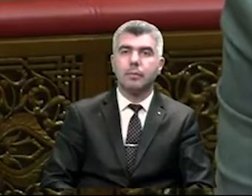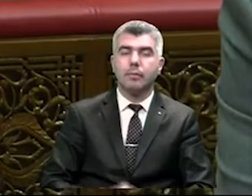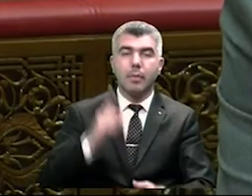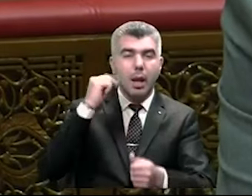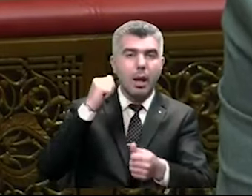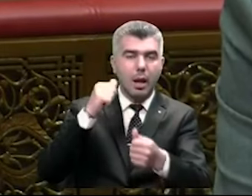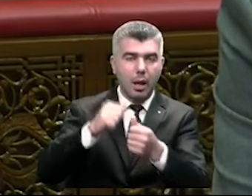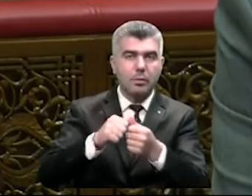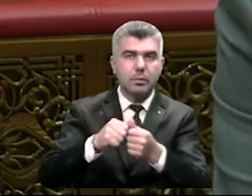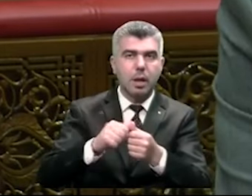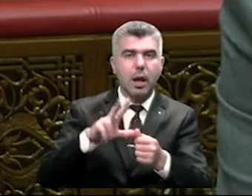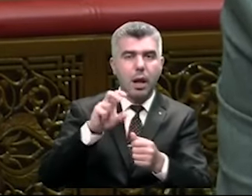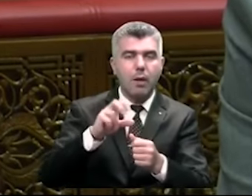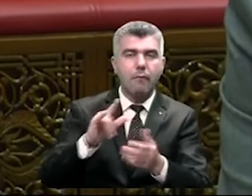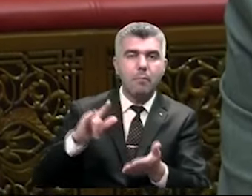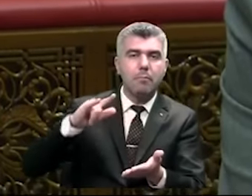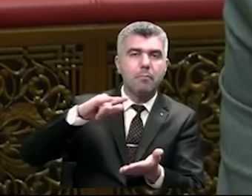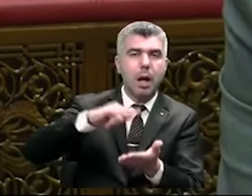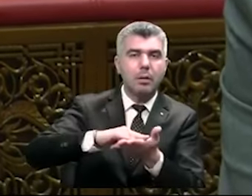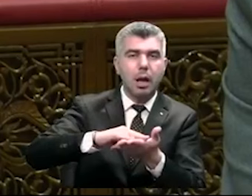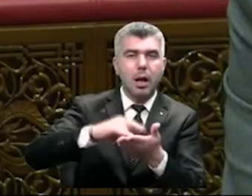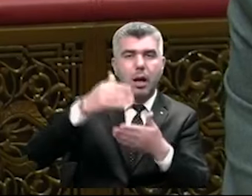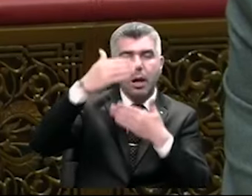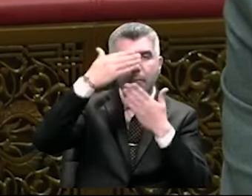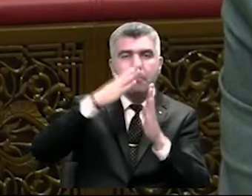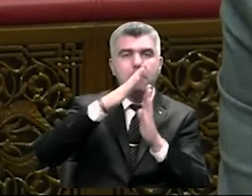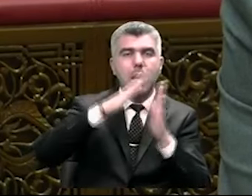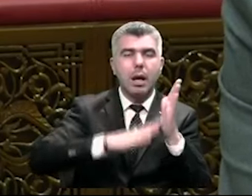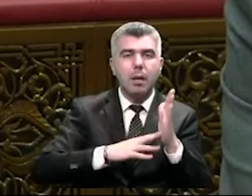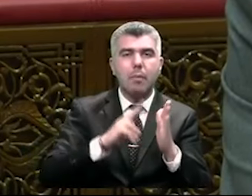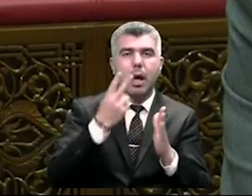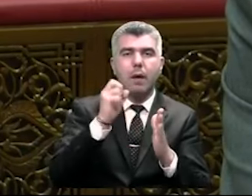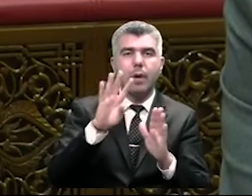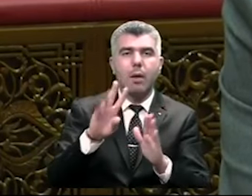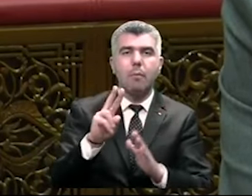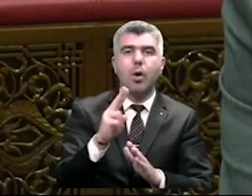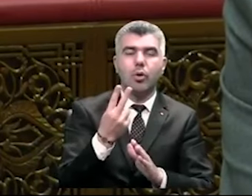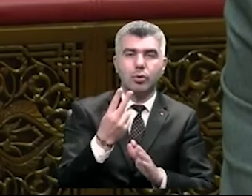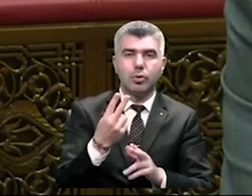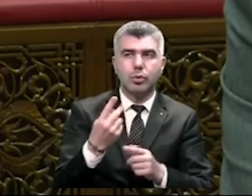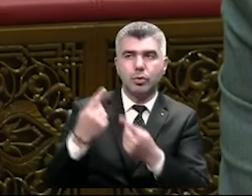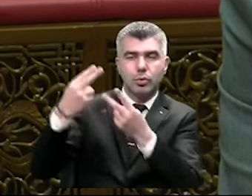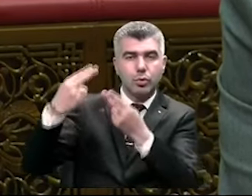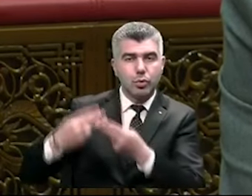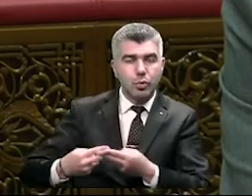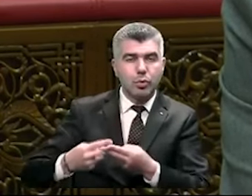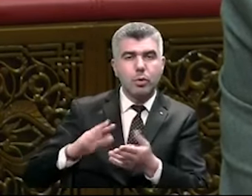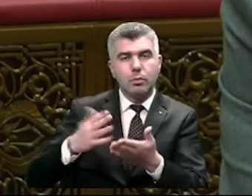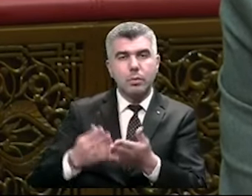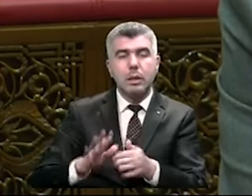واياكم ما شهدته المطارات المغربيه خلال الربع الاول من عام 2024 حيث استقبلت ما مجموعه